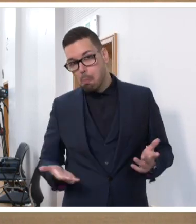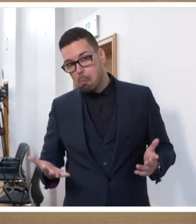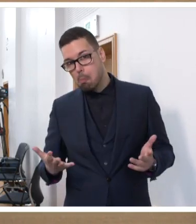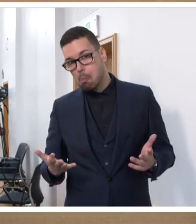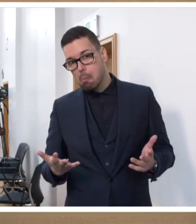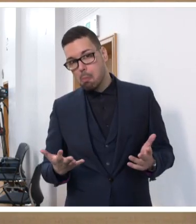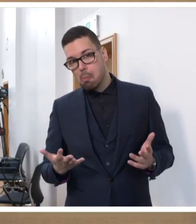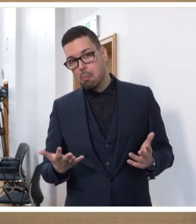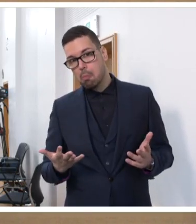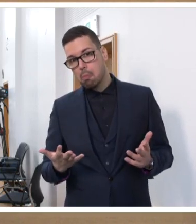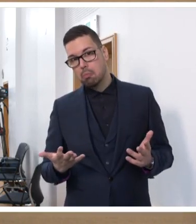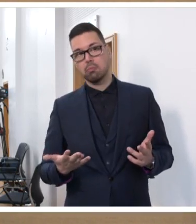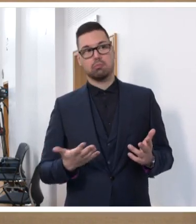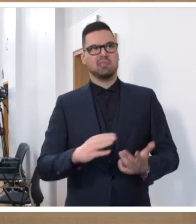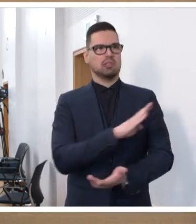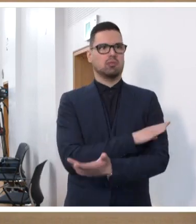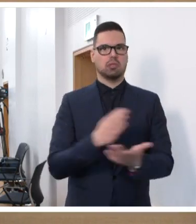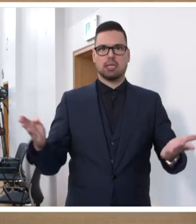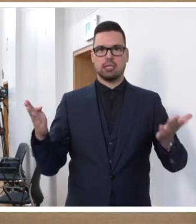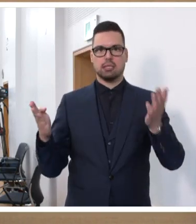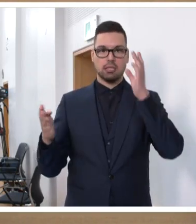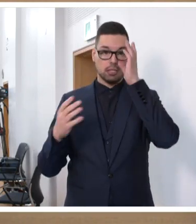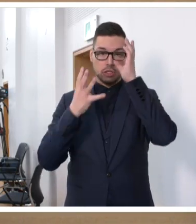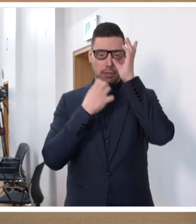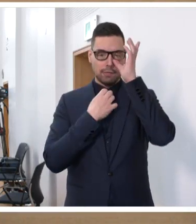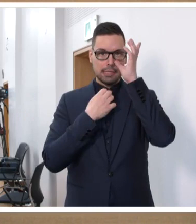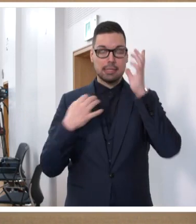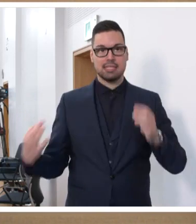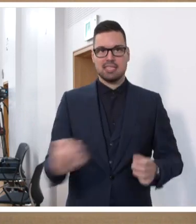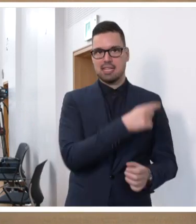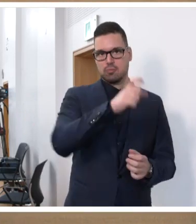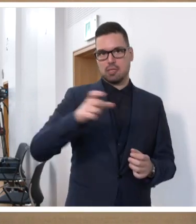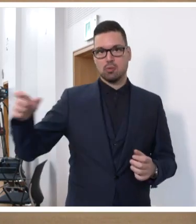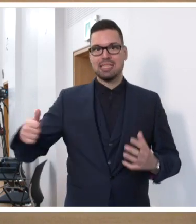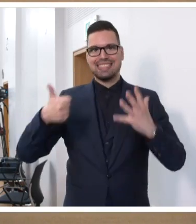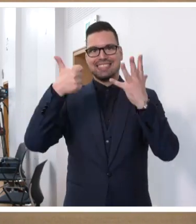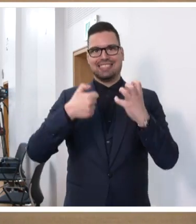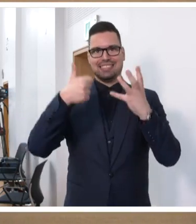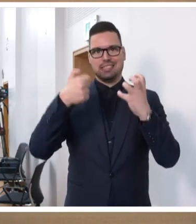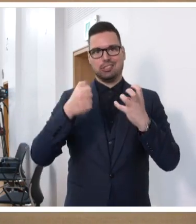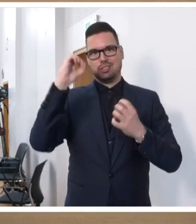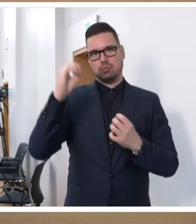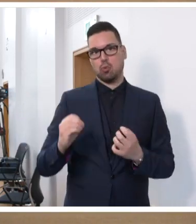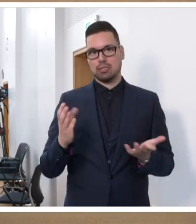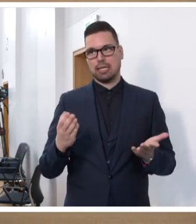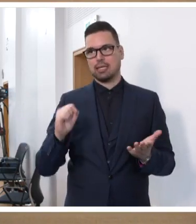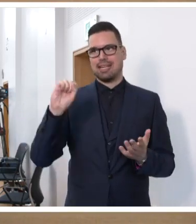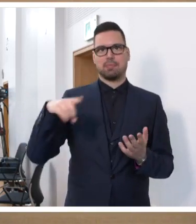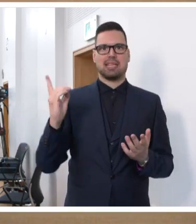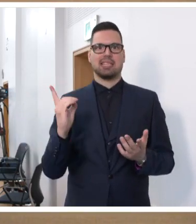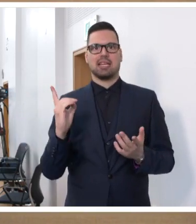haben. Werte Kollegen, das war aber nicht der Willen der Saarländer, dass hier knapp 60% der Abgeordneten der SPD und